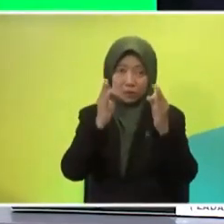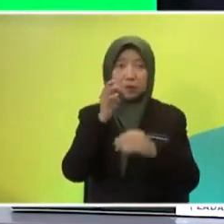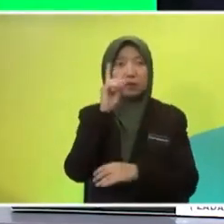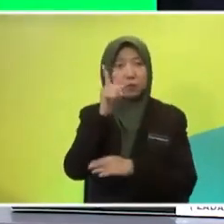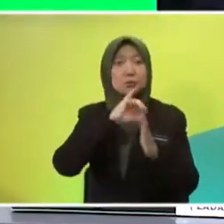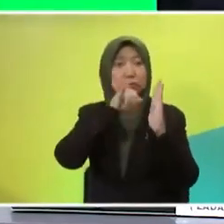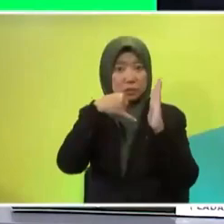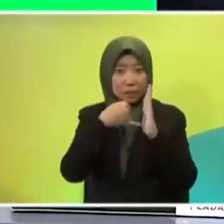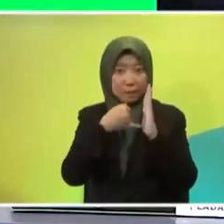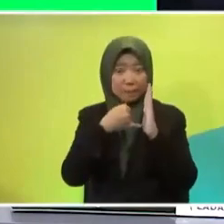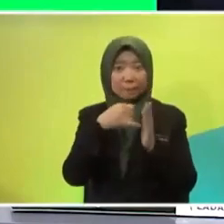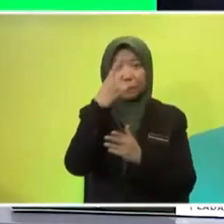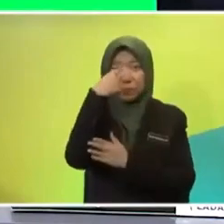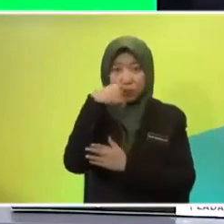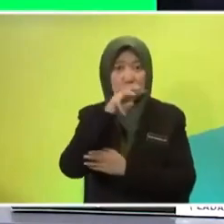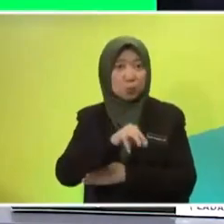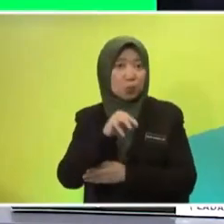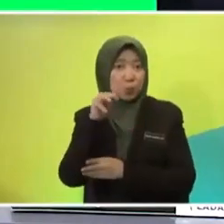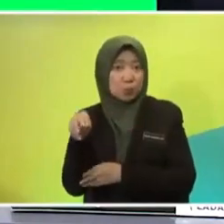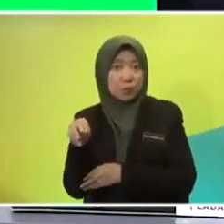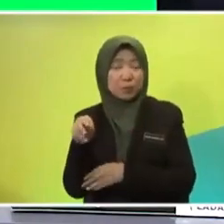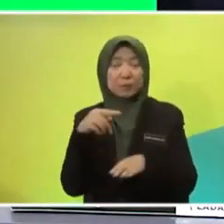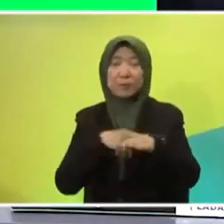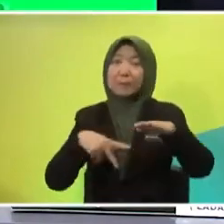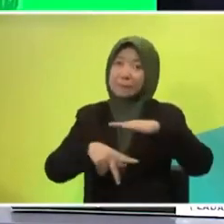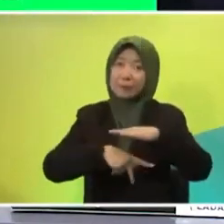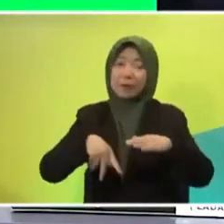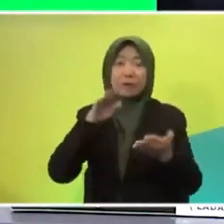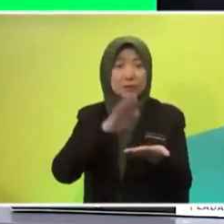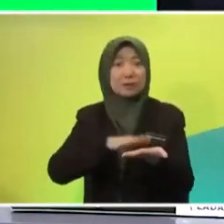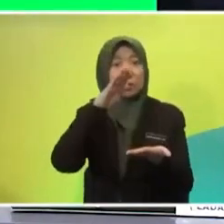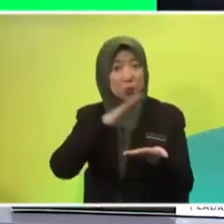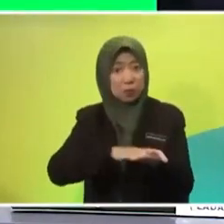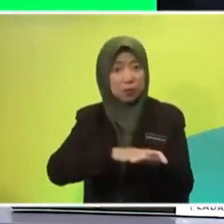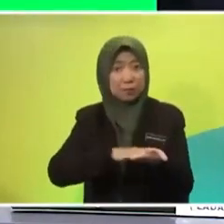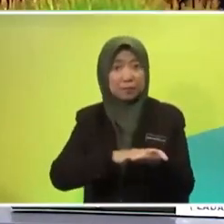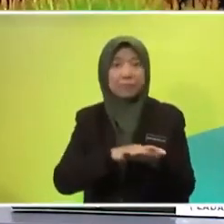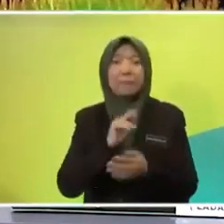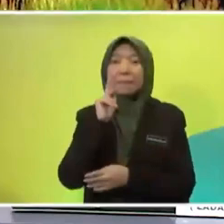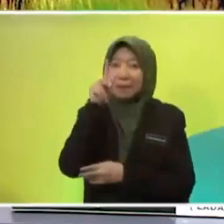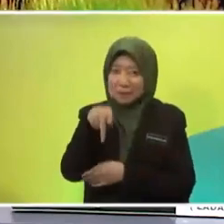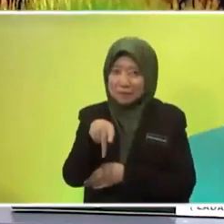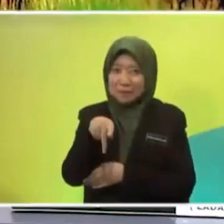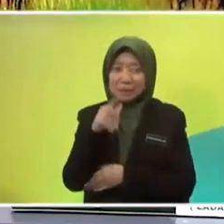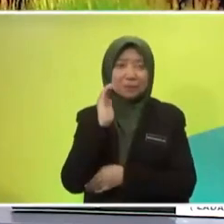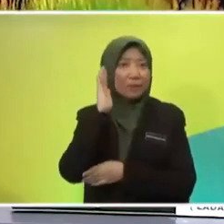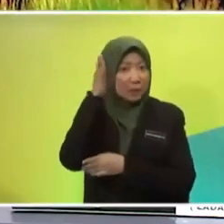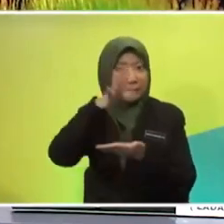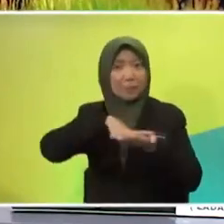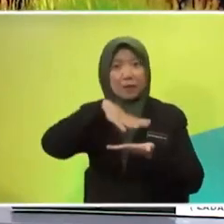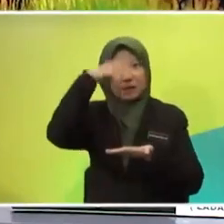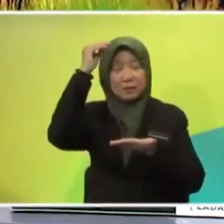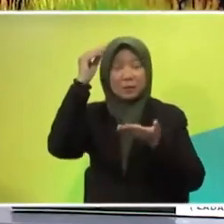jam ini kepada murid-murid di sesi prasekolah. Dan yang pastinya kita akan belajar